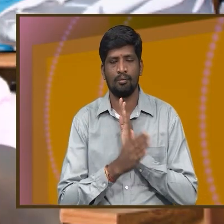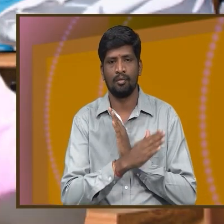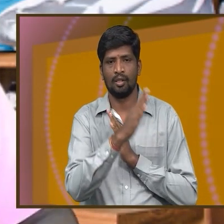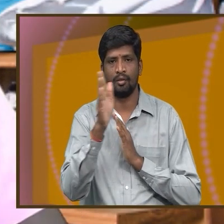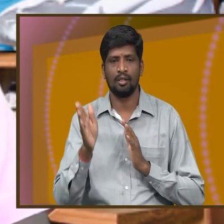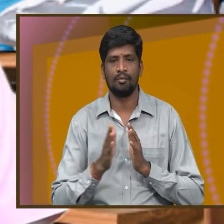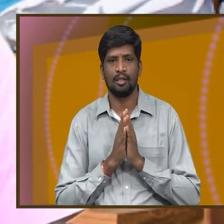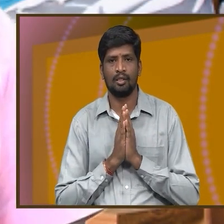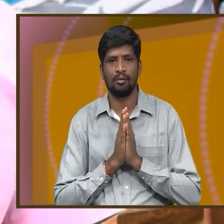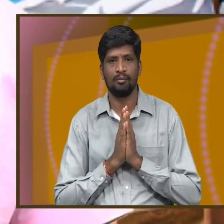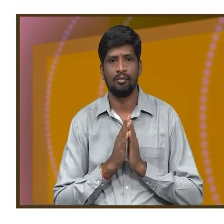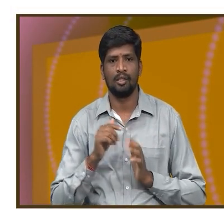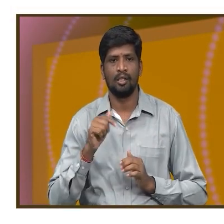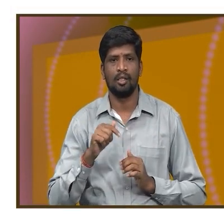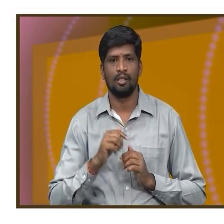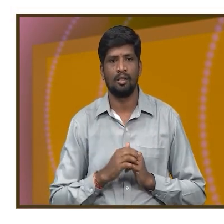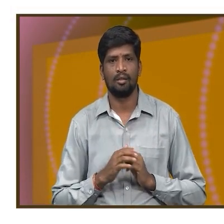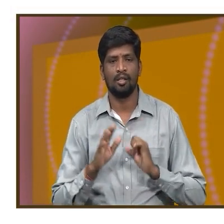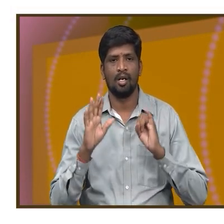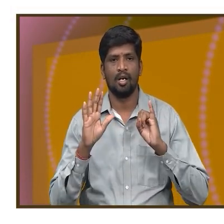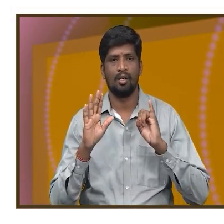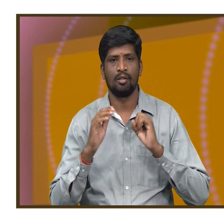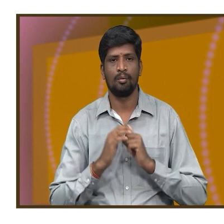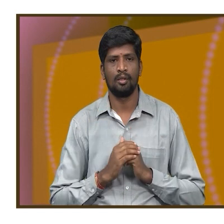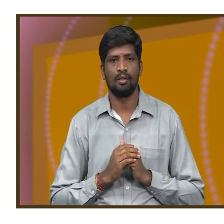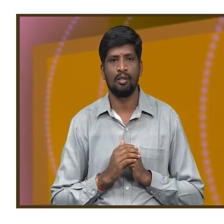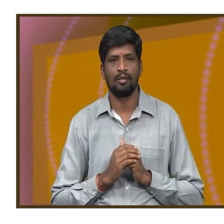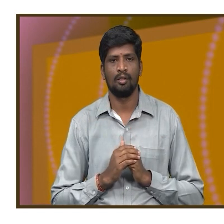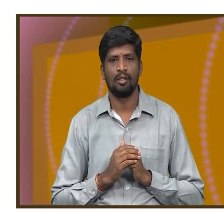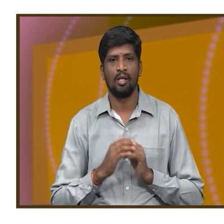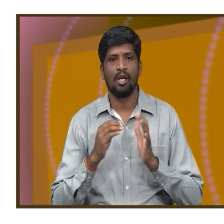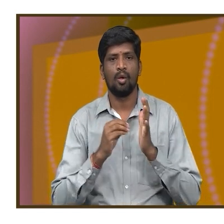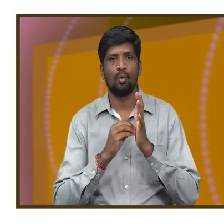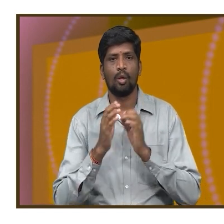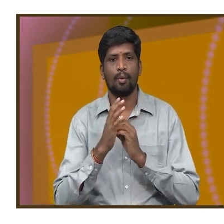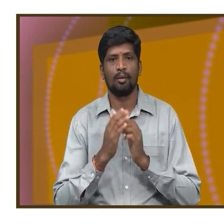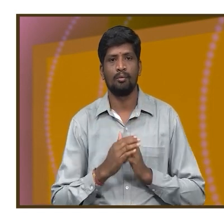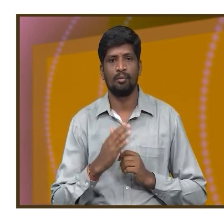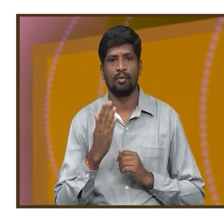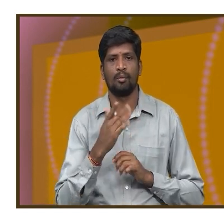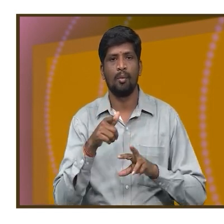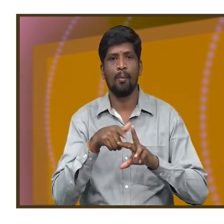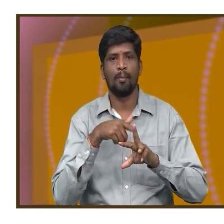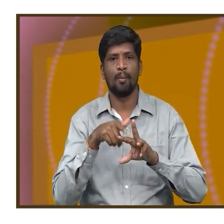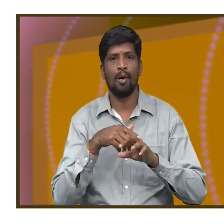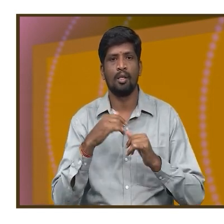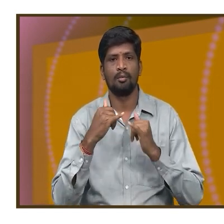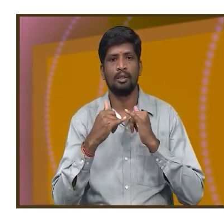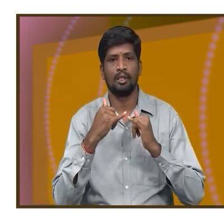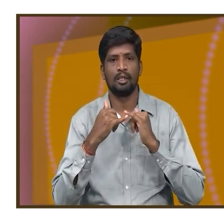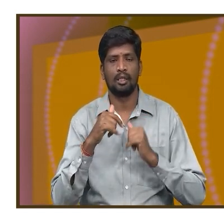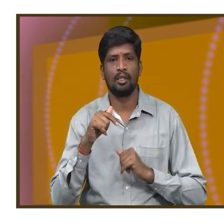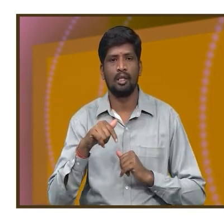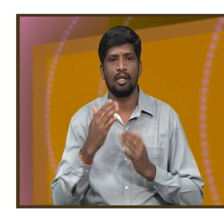அனைவருக்கும் வணக்கம். இன்று ஆறாவது வகுப்பிலே விரிவானம் பகுதியில் பாதம் என்கின்ற சிறுகதையை